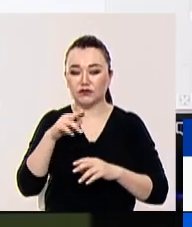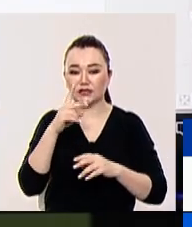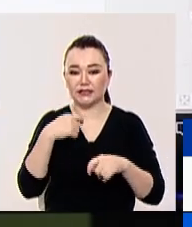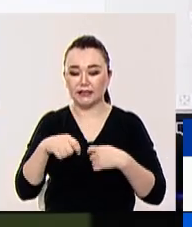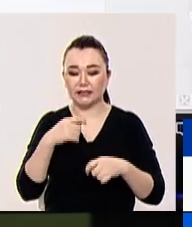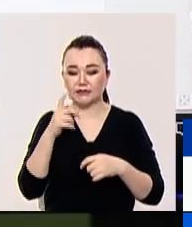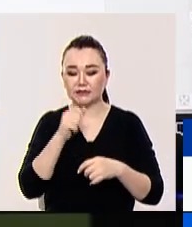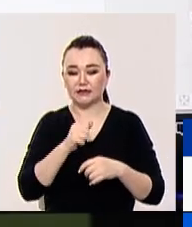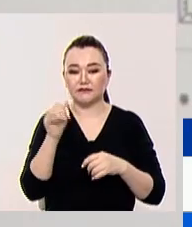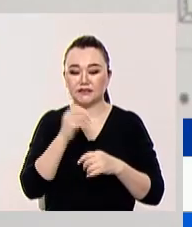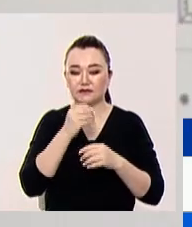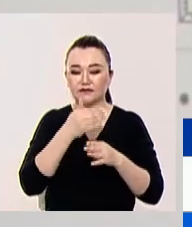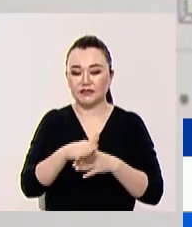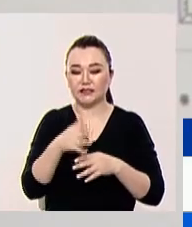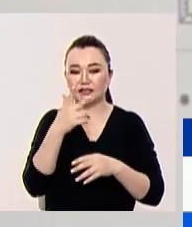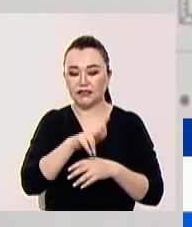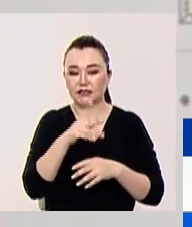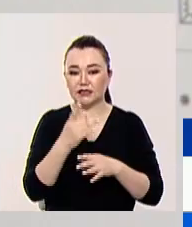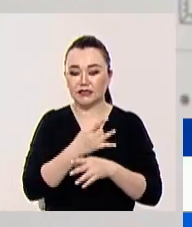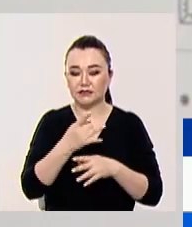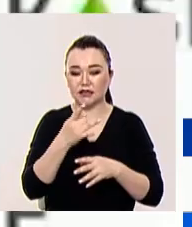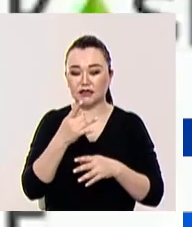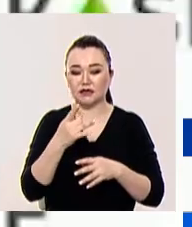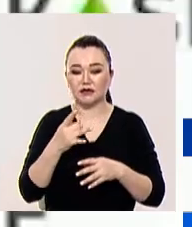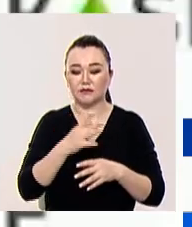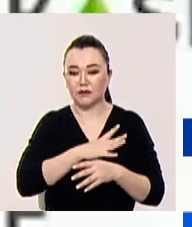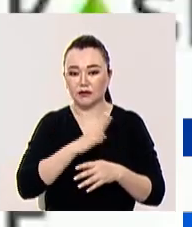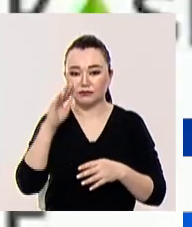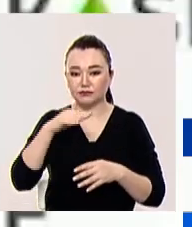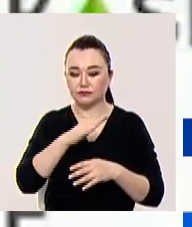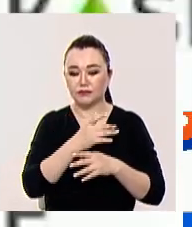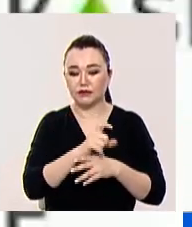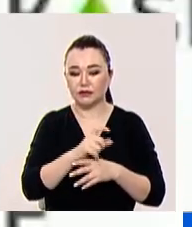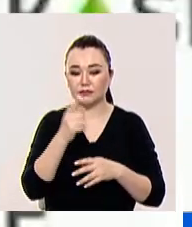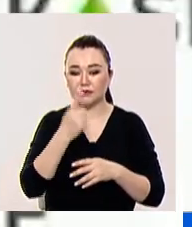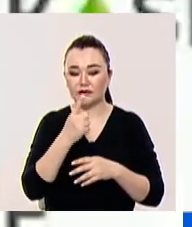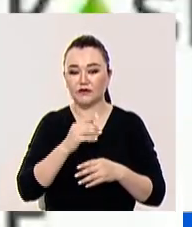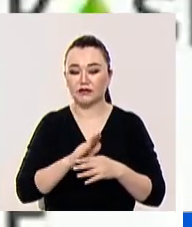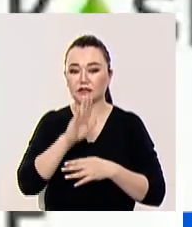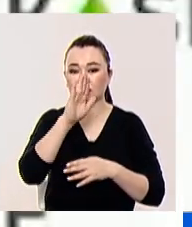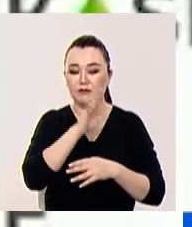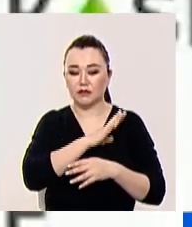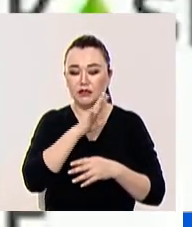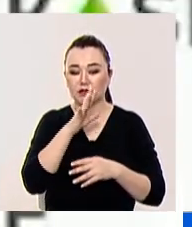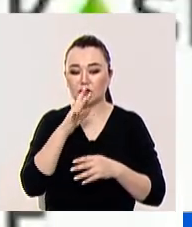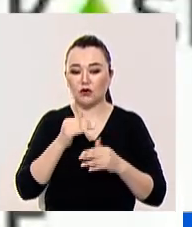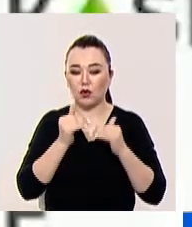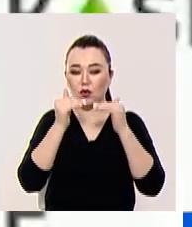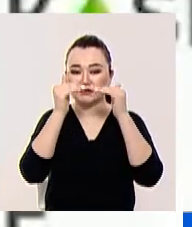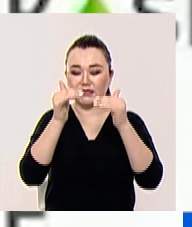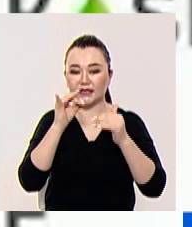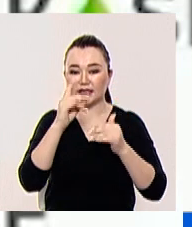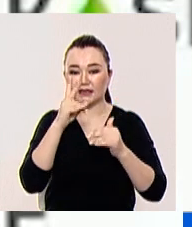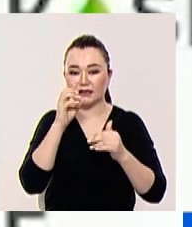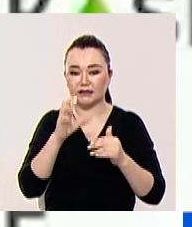месяцы эксперты КАСЕ выделили три периода его динамики. Первый тренд, первая декада характеризовалась ростом индекса